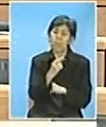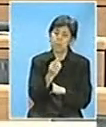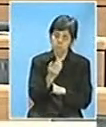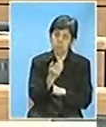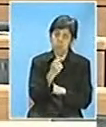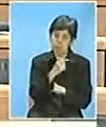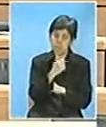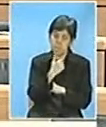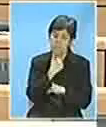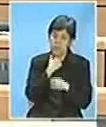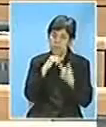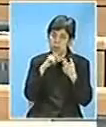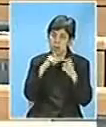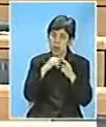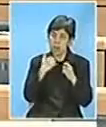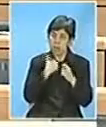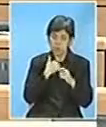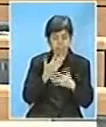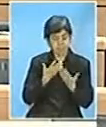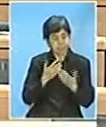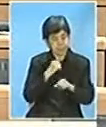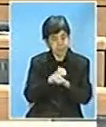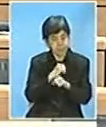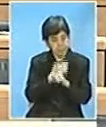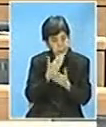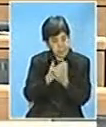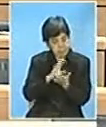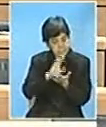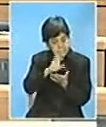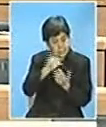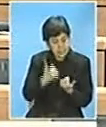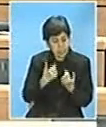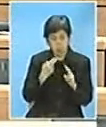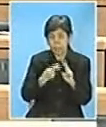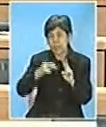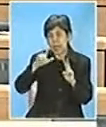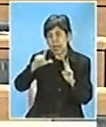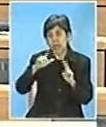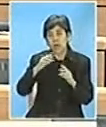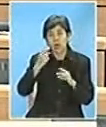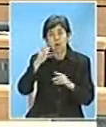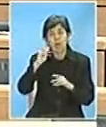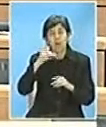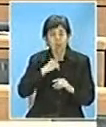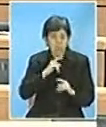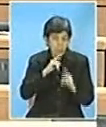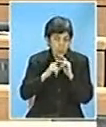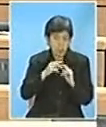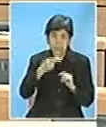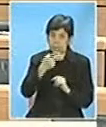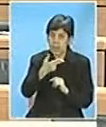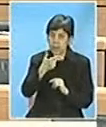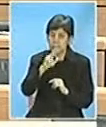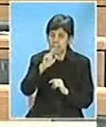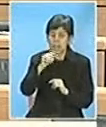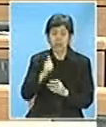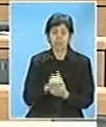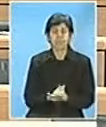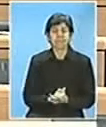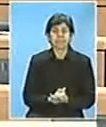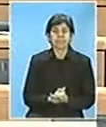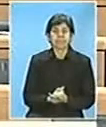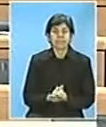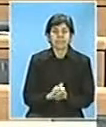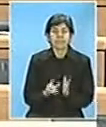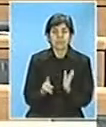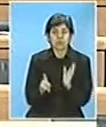รือครับหรือจะไม่ใช้เวลานานในการคืนทุนนะครับตอนนี้เอง 20,000 กว่าล้านซึ่งครม.เองก็ขอกู้ถึง 30,000 ล้านแล้วครับแล้วก็คำถามสุดท้